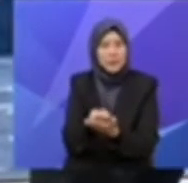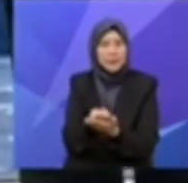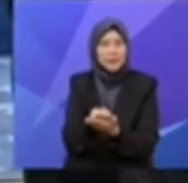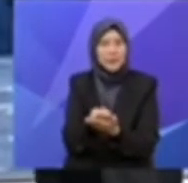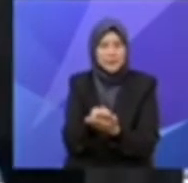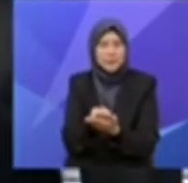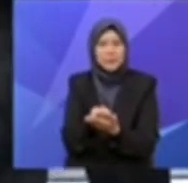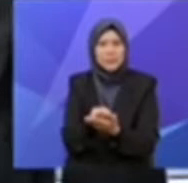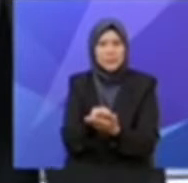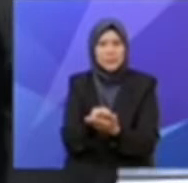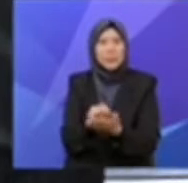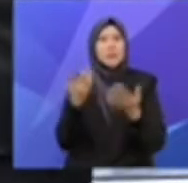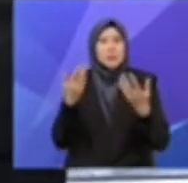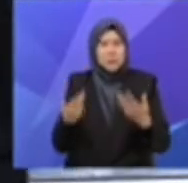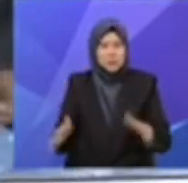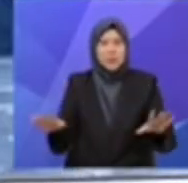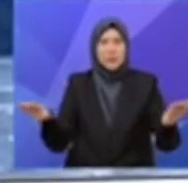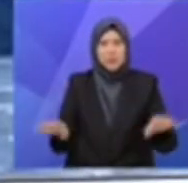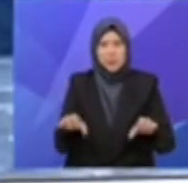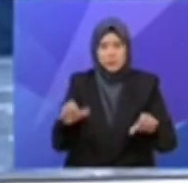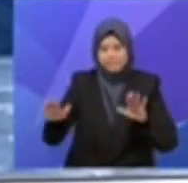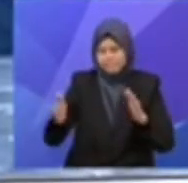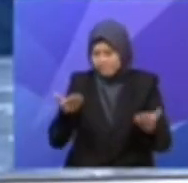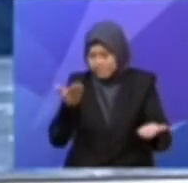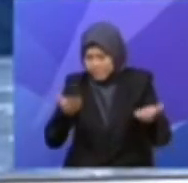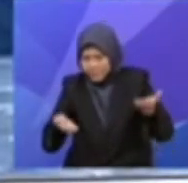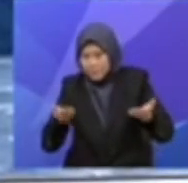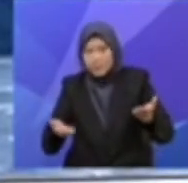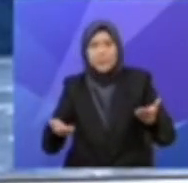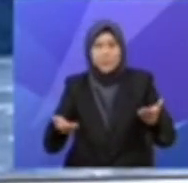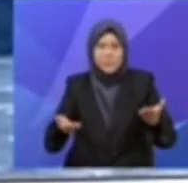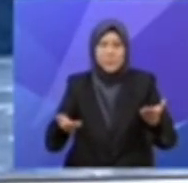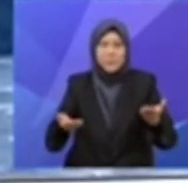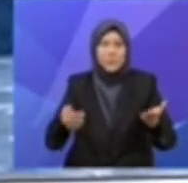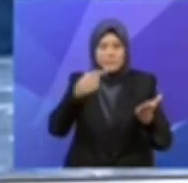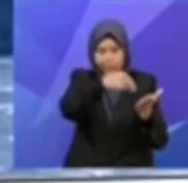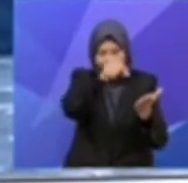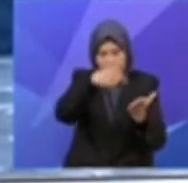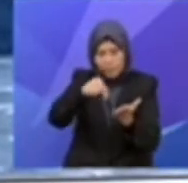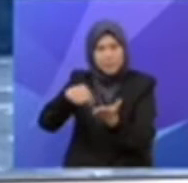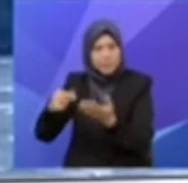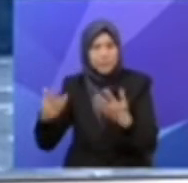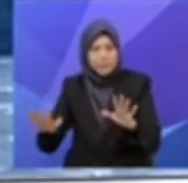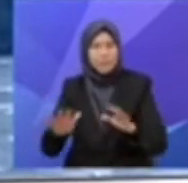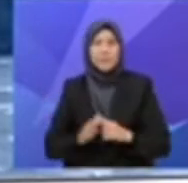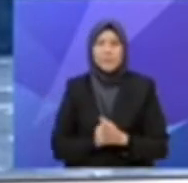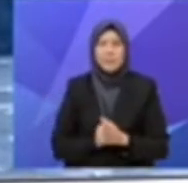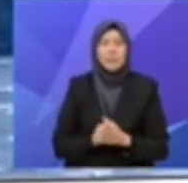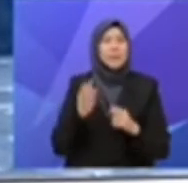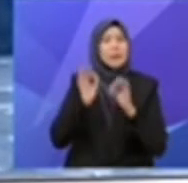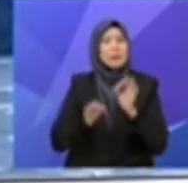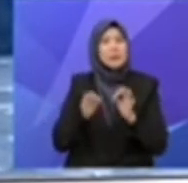kata dengan ekonomi dari ke setelah pun membuat pertimbangan dan membuat perimbangan lebih Honda pemilik ketemu